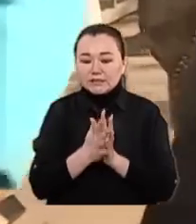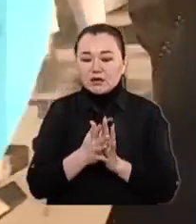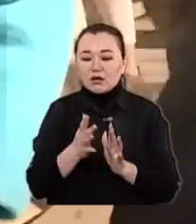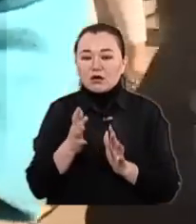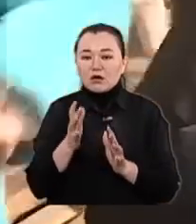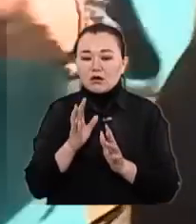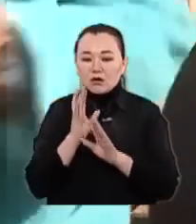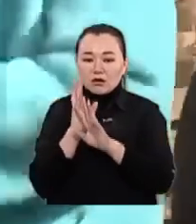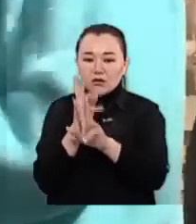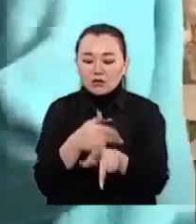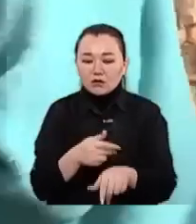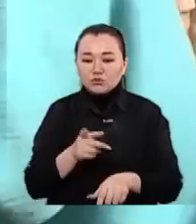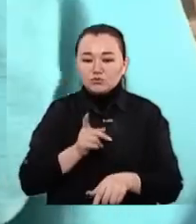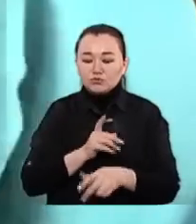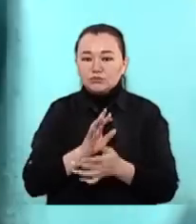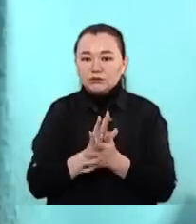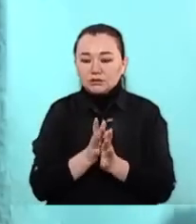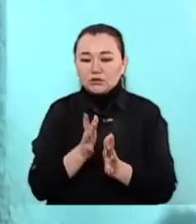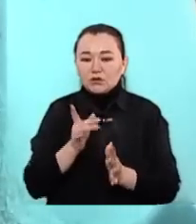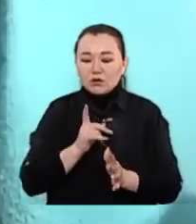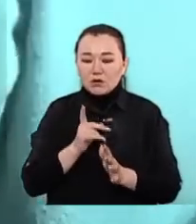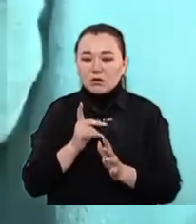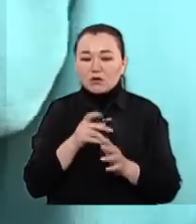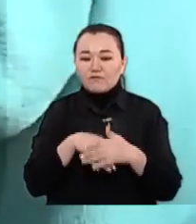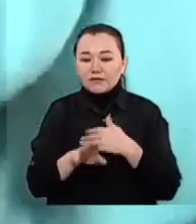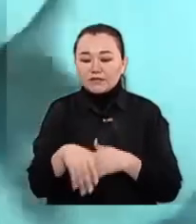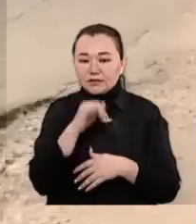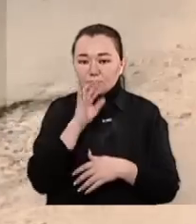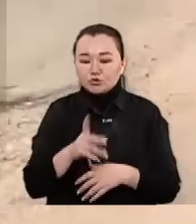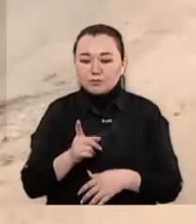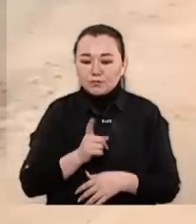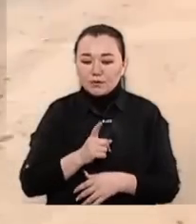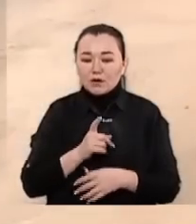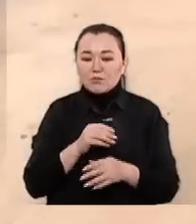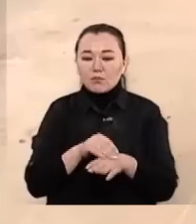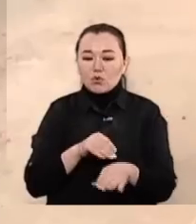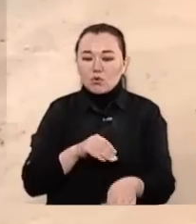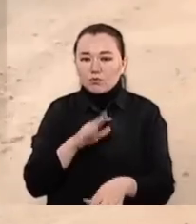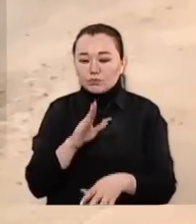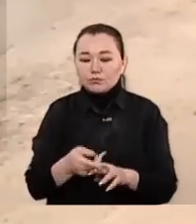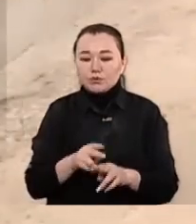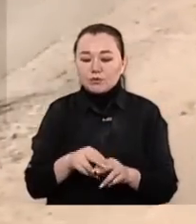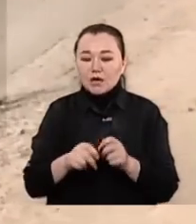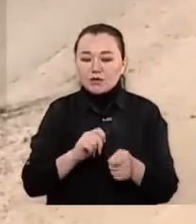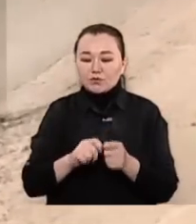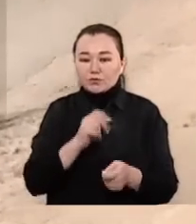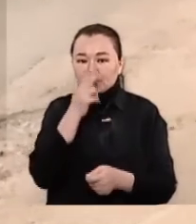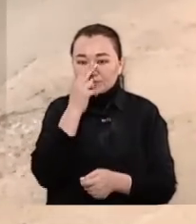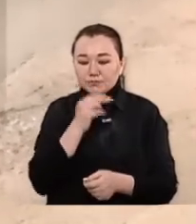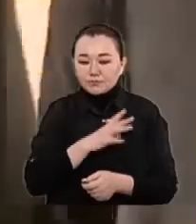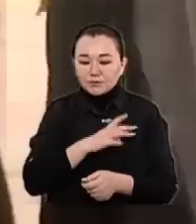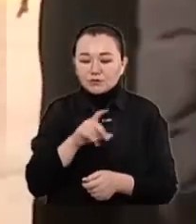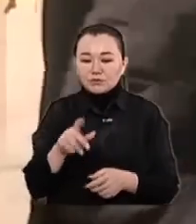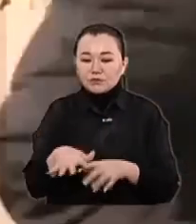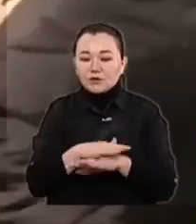артынан алдына өтіп атыр, алдынан шығамай атыр адамдар көп. Пробка болады өткені деген енді кондукторға үйреніп қалған ғой халықшы